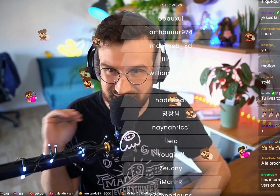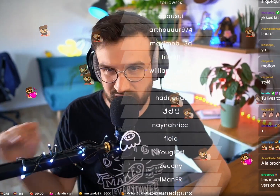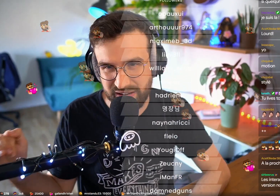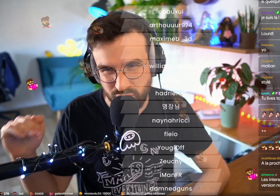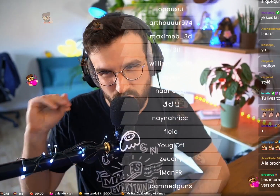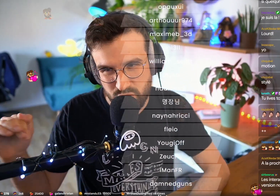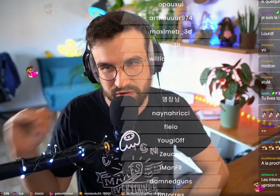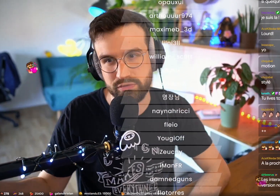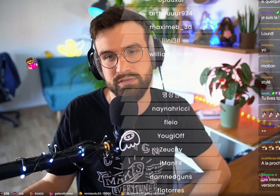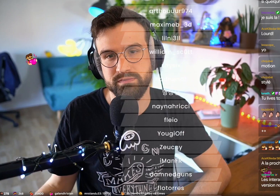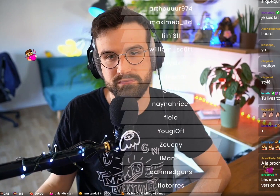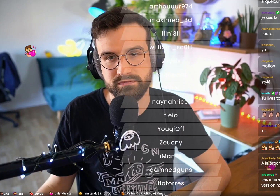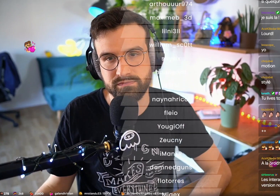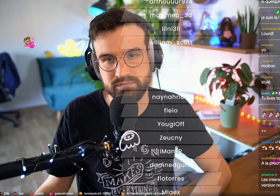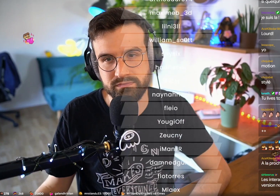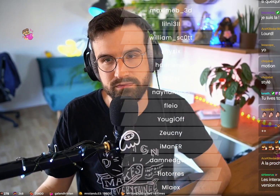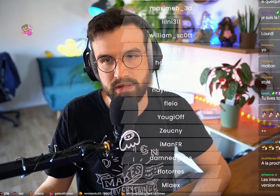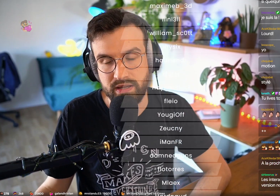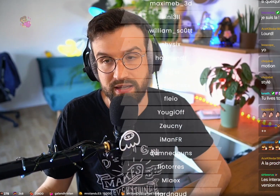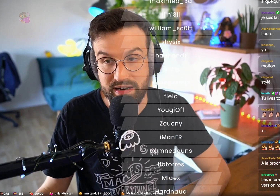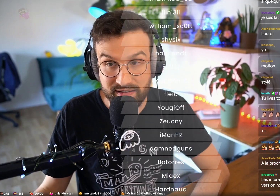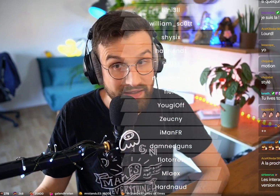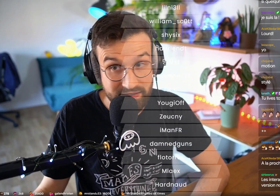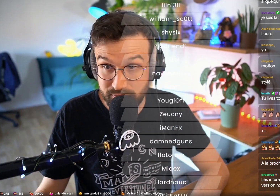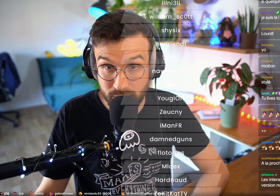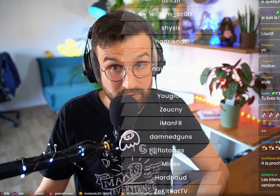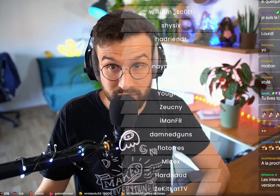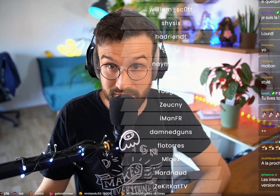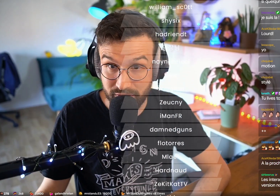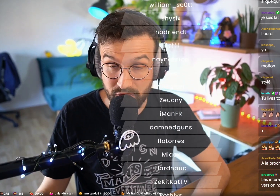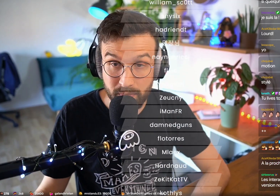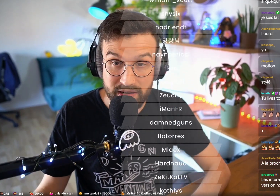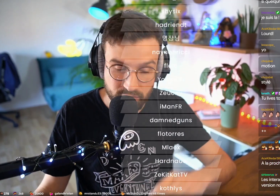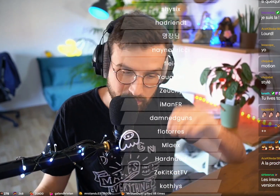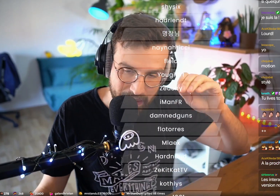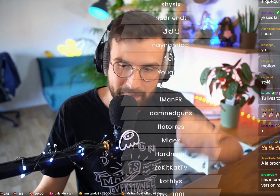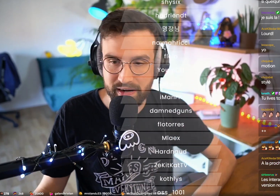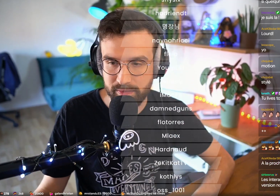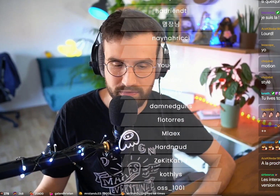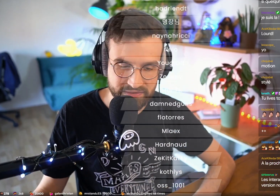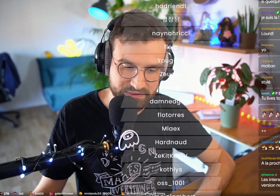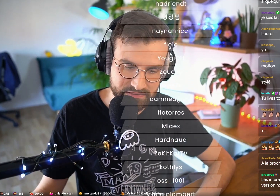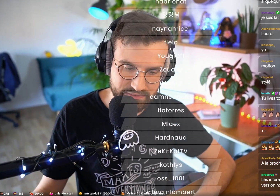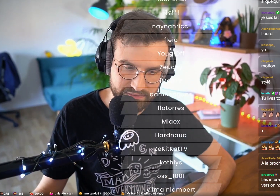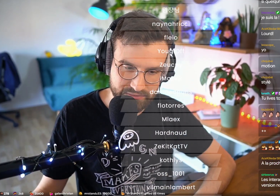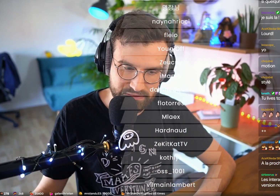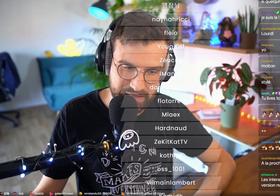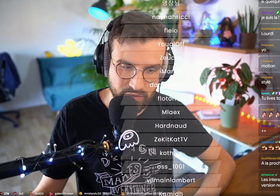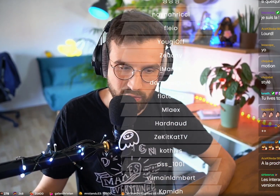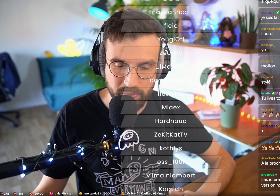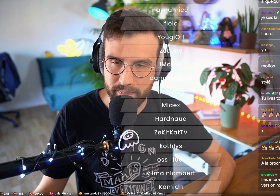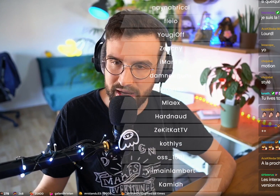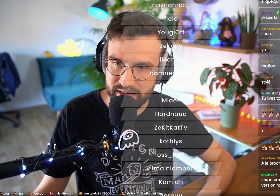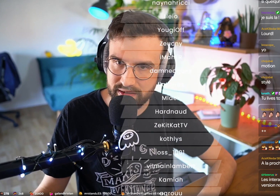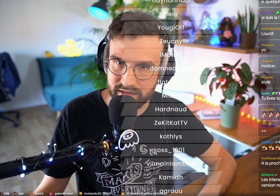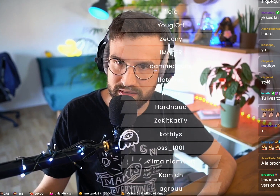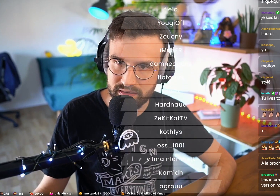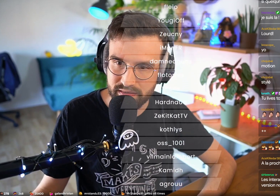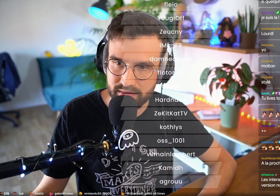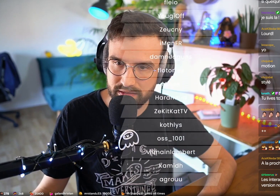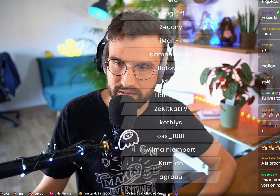volets, je live tous les jours. Les interactive components sur la version normale, ils n'en ont pas parlé, putain. Ils n'en ont pas